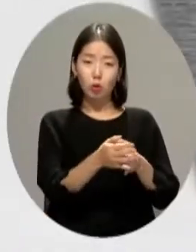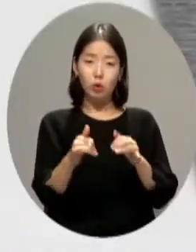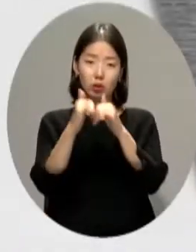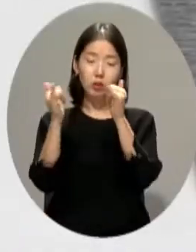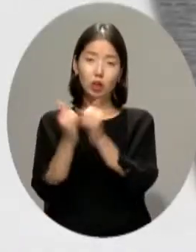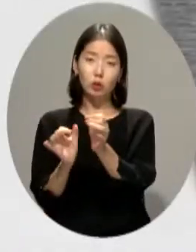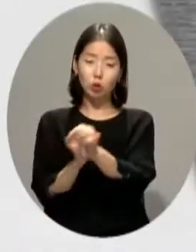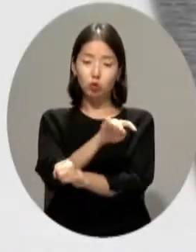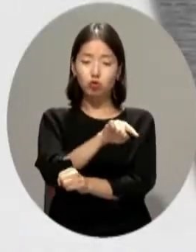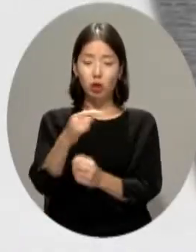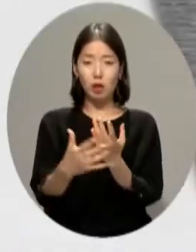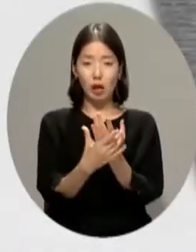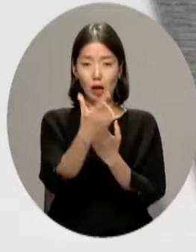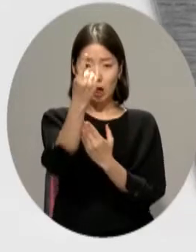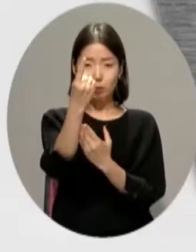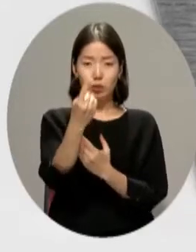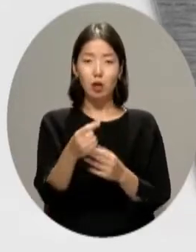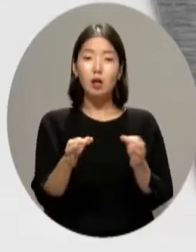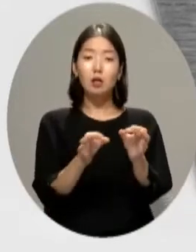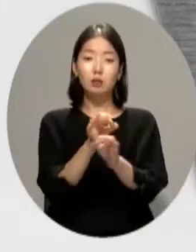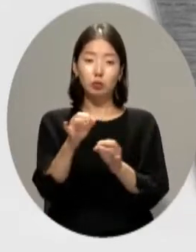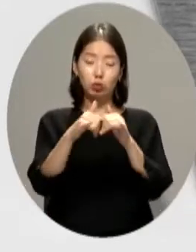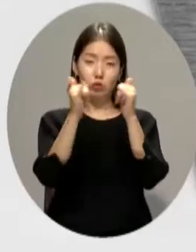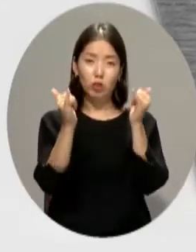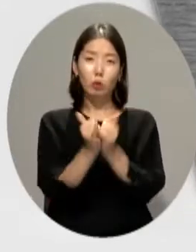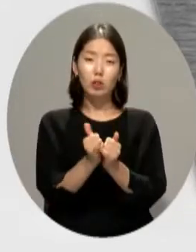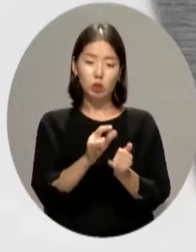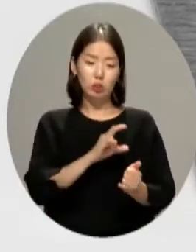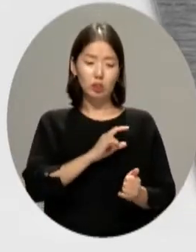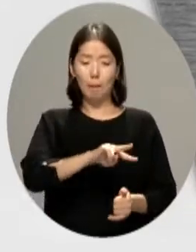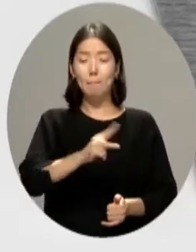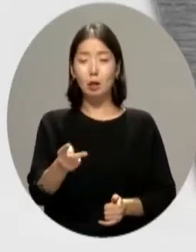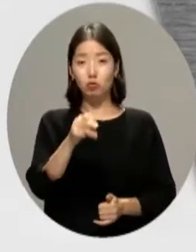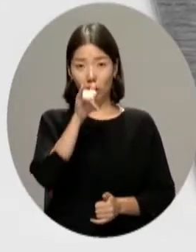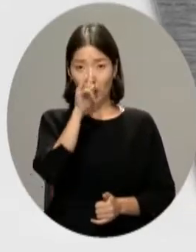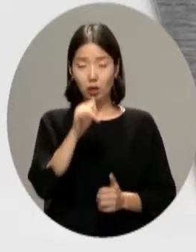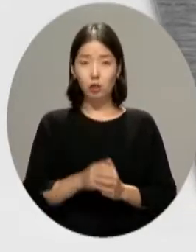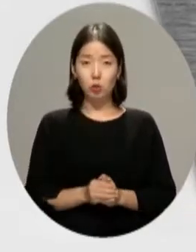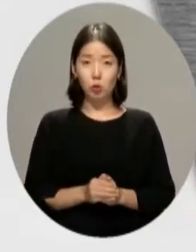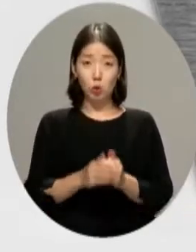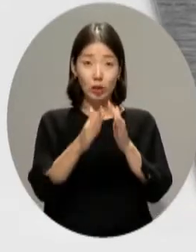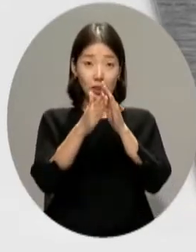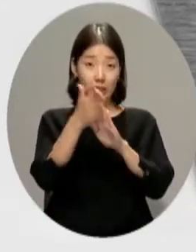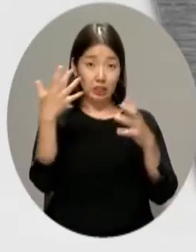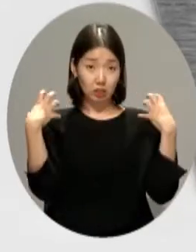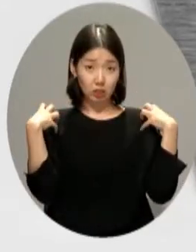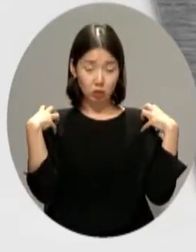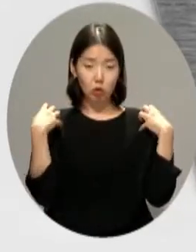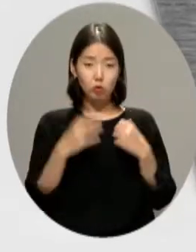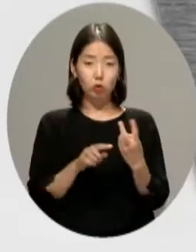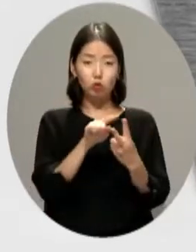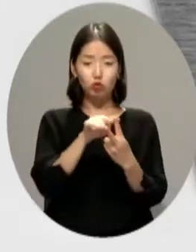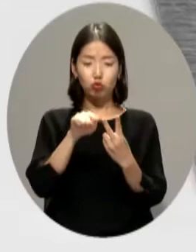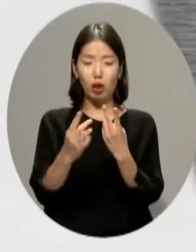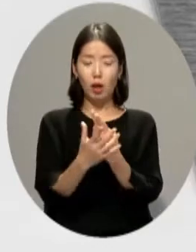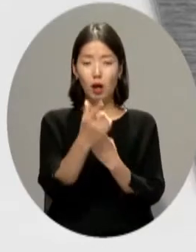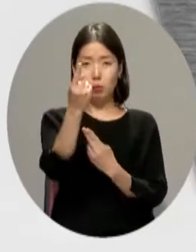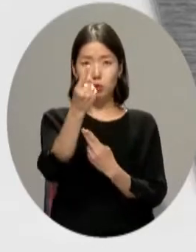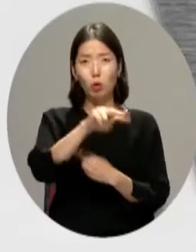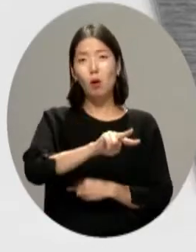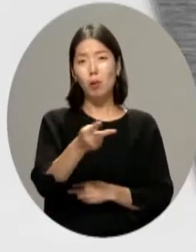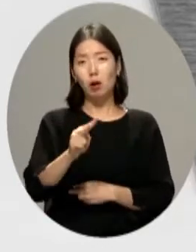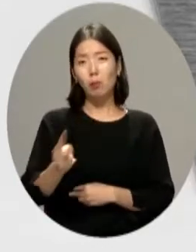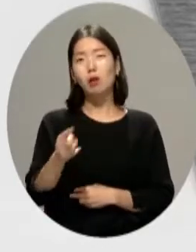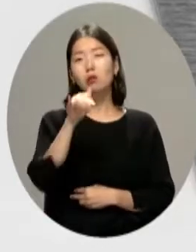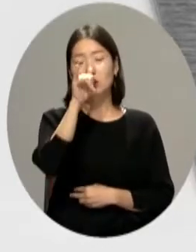사회적 경제과를 합쳐 금융사회적 경제과로 바꾸기로 했고 전주시 역시 두 개 과를 합치는